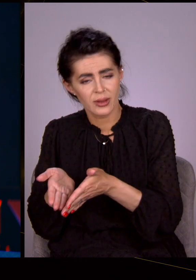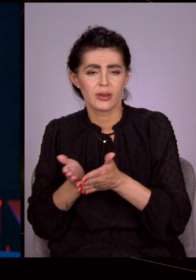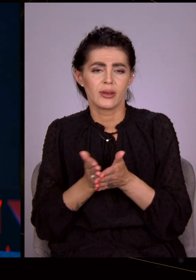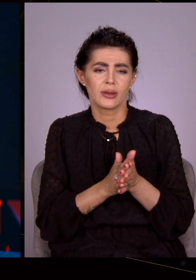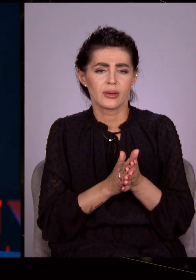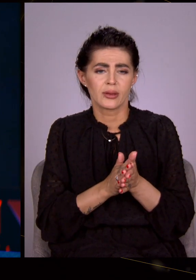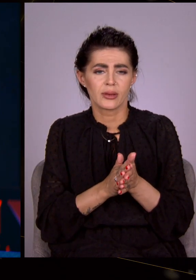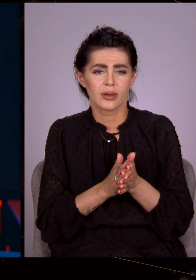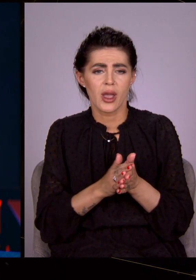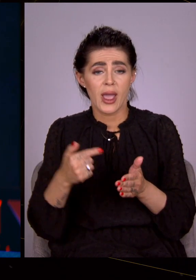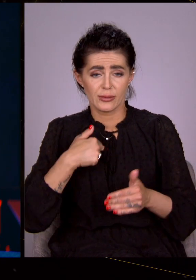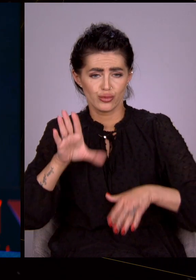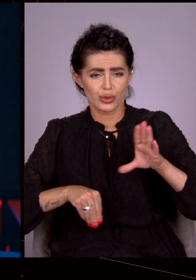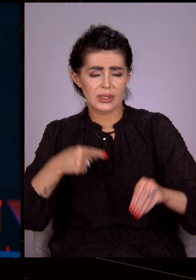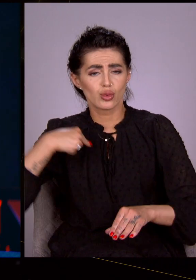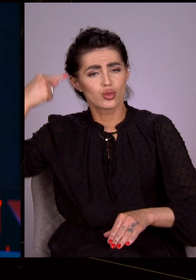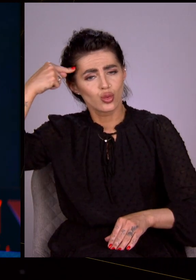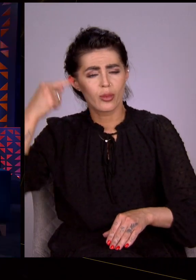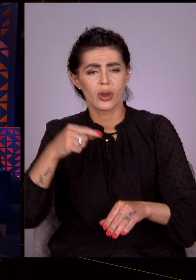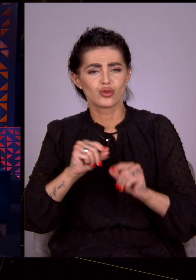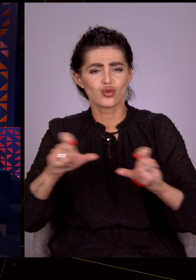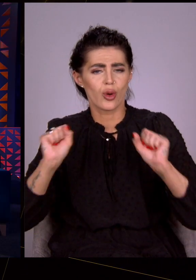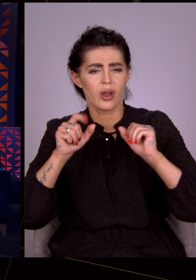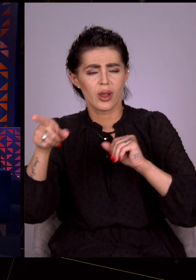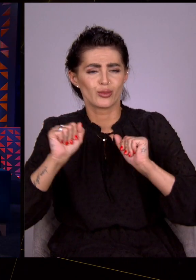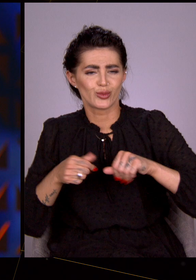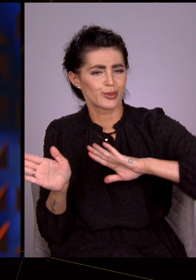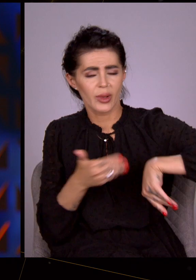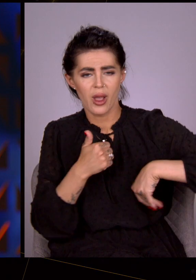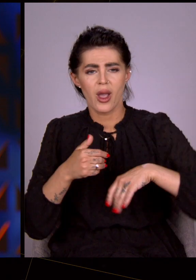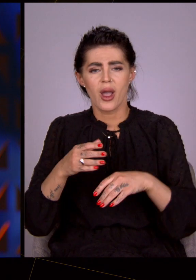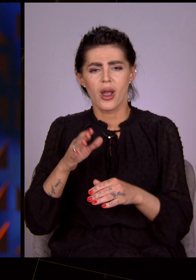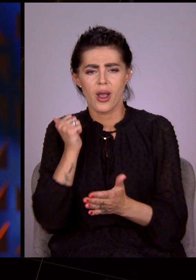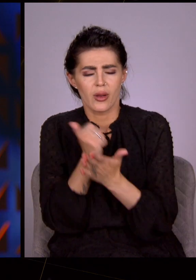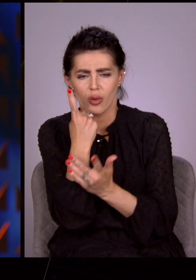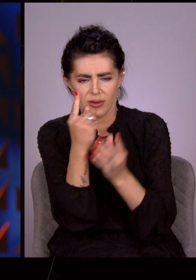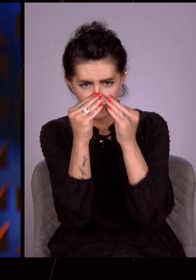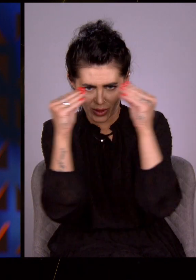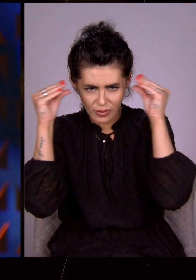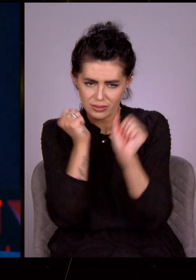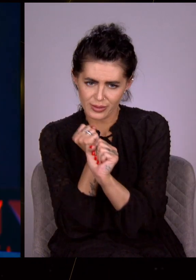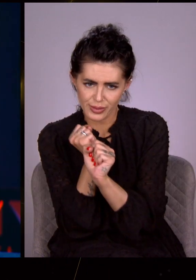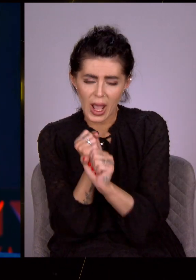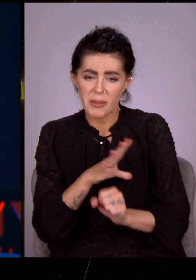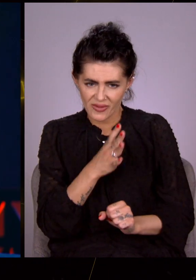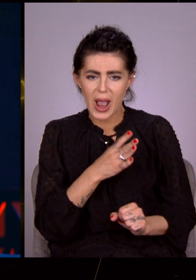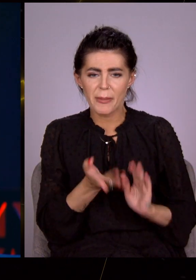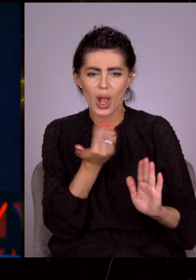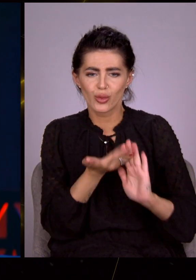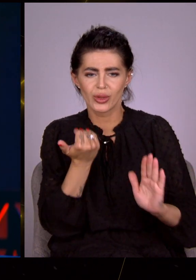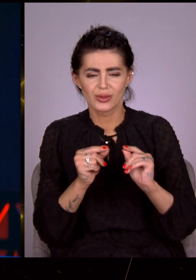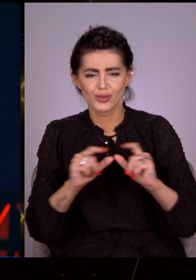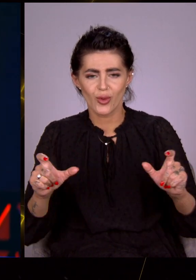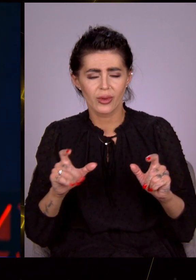б сіла б і тільки робила б ті віночки. А буває, що прогуляє уроки? Ну, у нас була така ситуація, Іринка дзвонить до